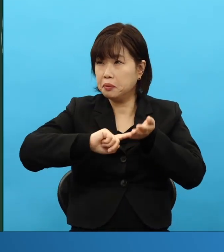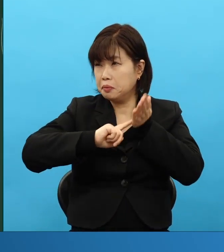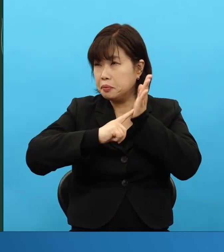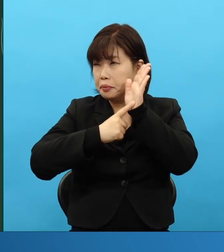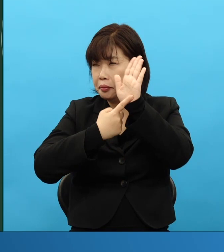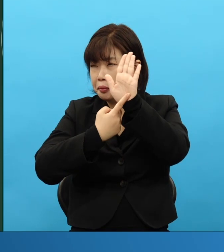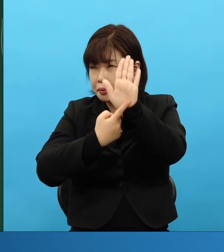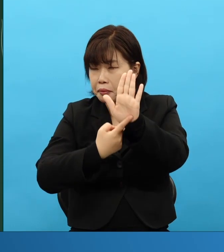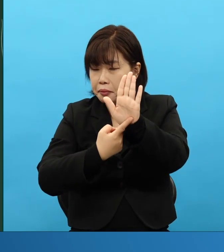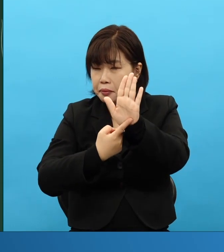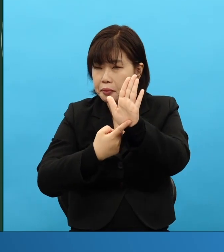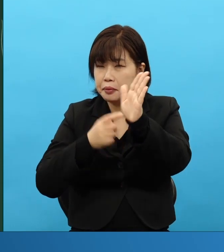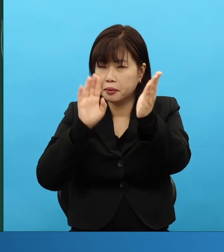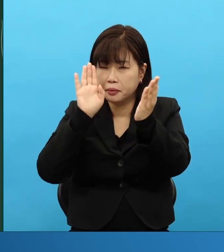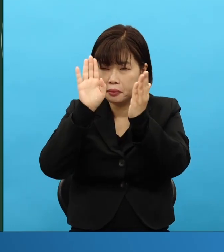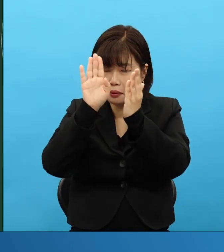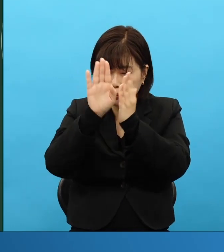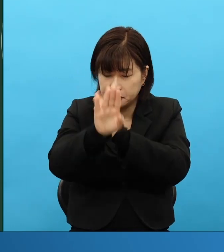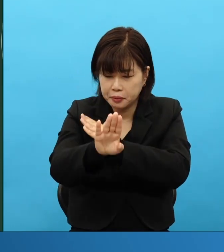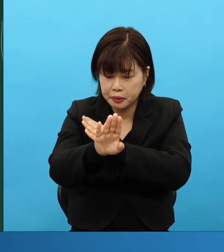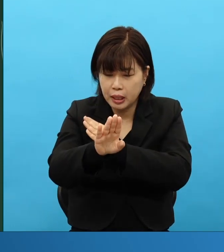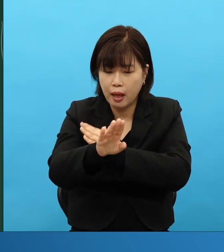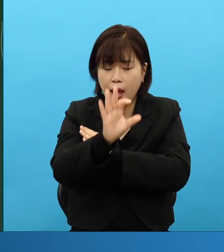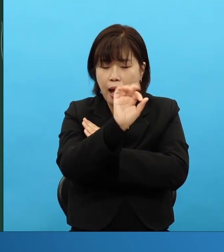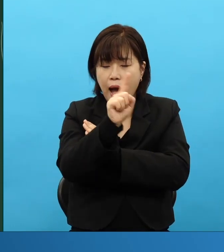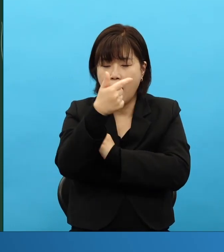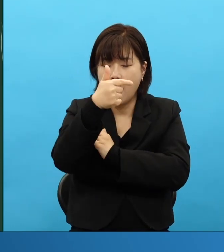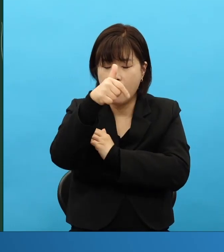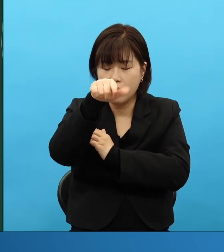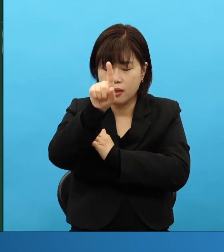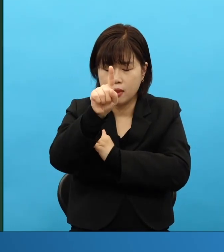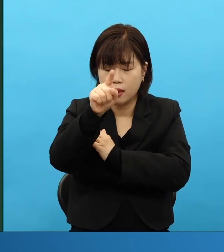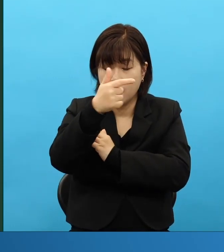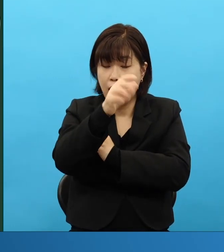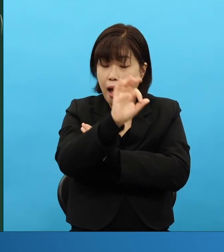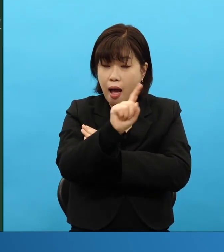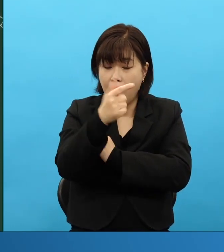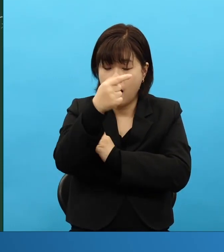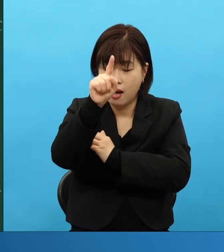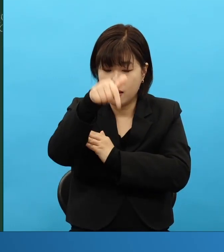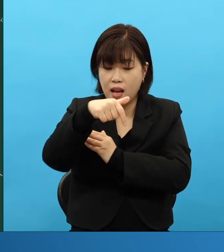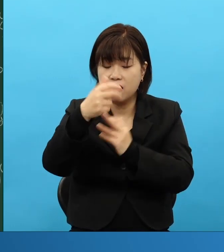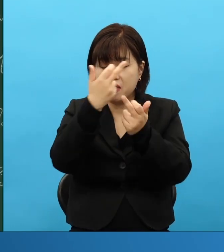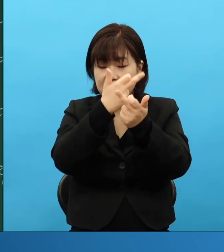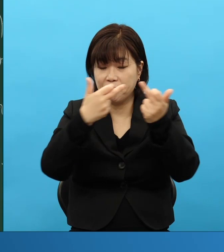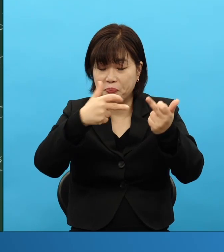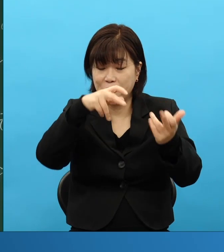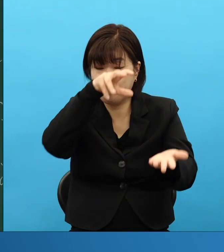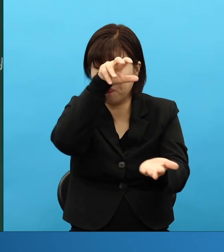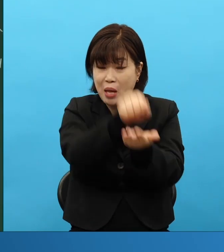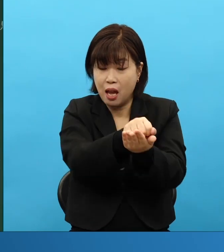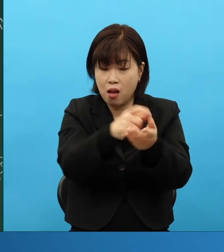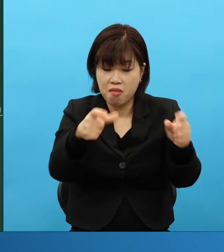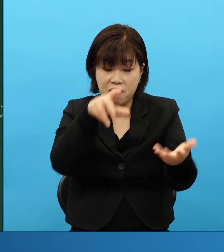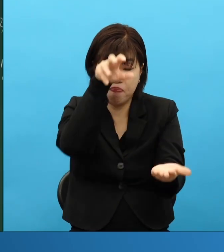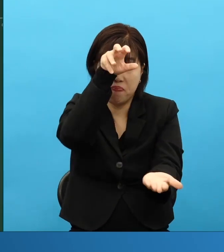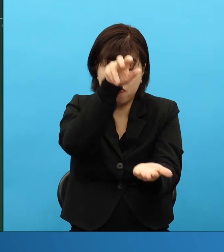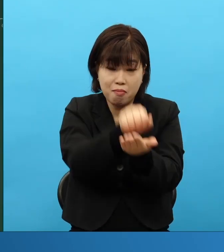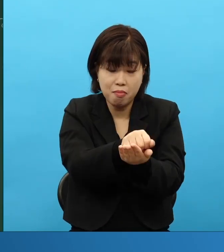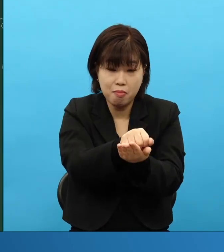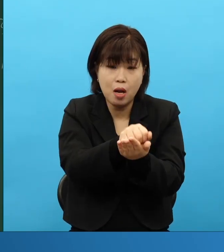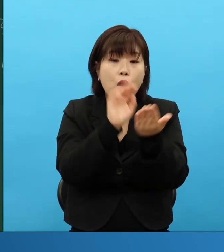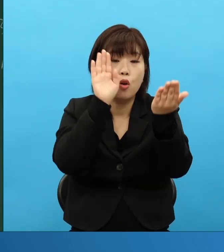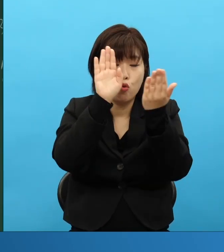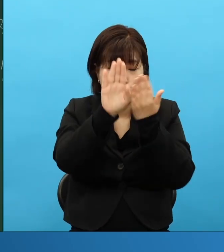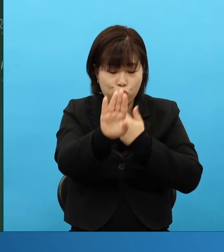갈렙의 사위가 그걸 맡게 되죠. And Caleb, he left behind this footprint of faith. Not only did he take charge of that hill country, we saw that his